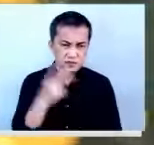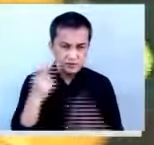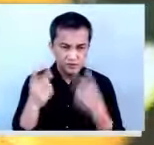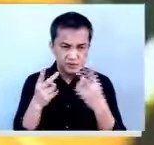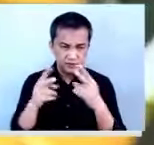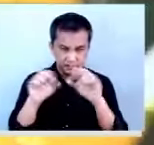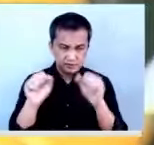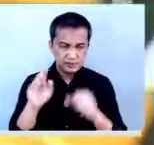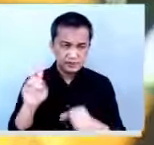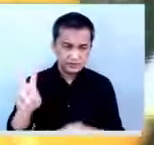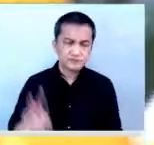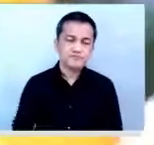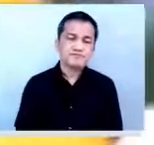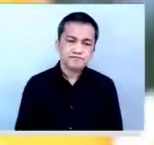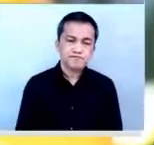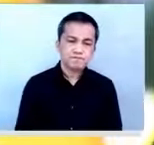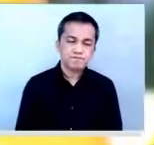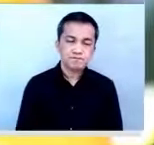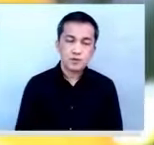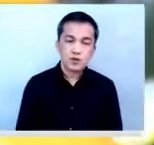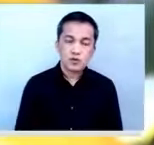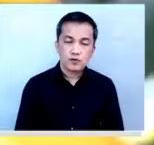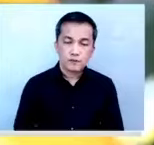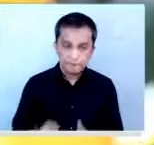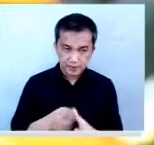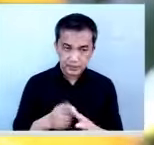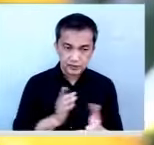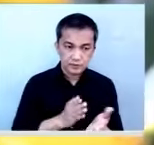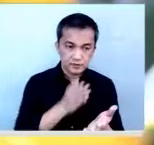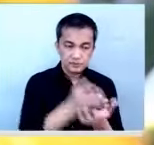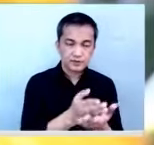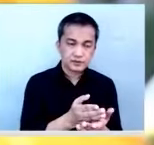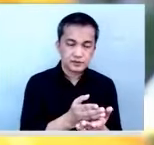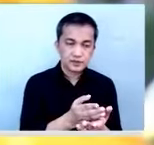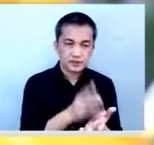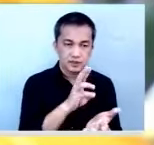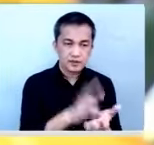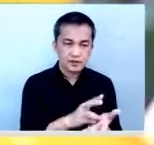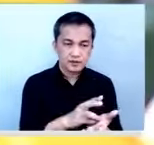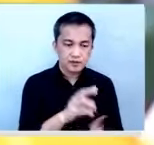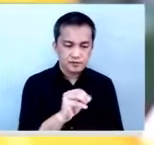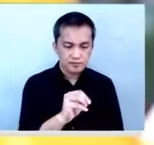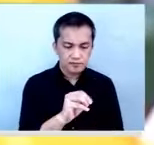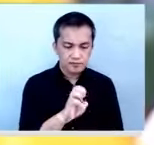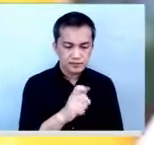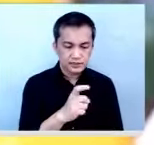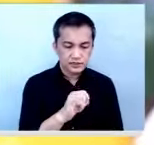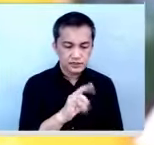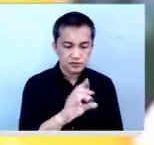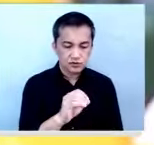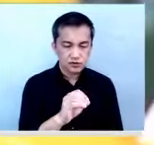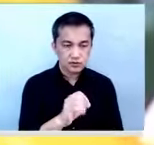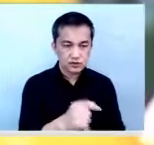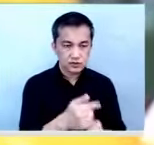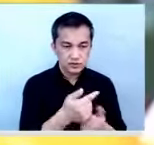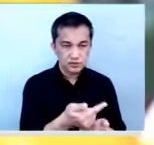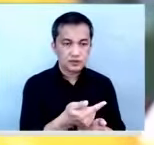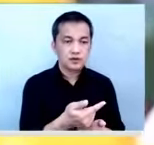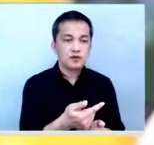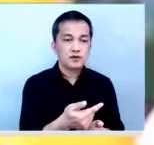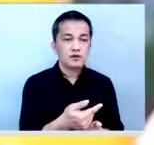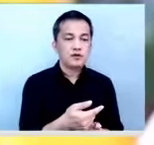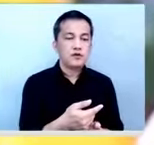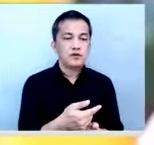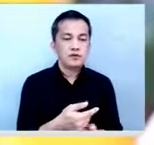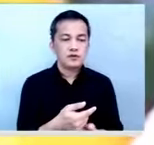Pangulong Bongbong Marcos ngayong araw na ito. Una niyang pinuntahan ang lugar ng Mexico kung saan ay itinurn over nga niya ang